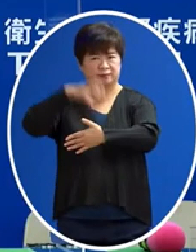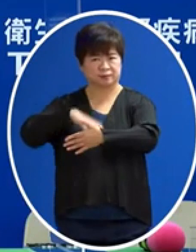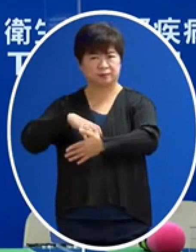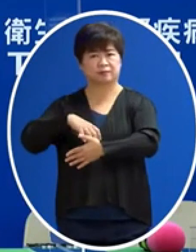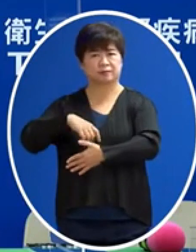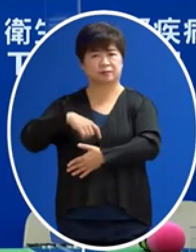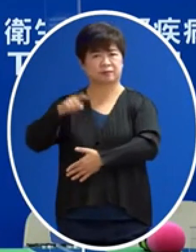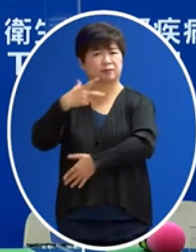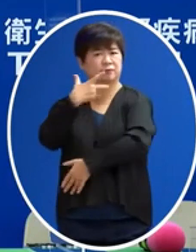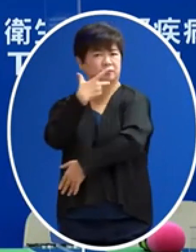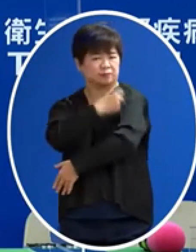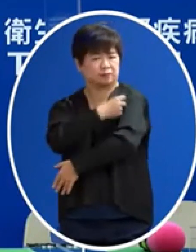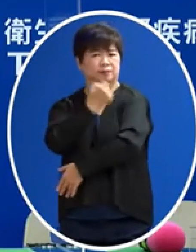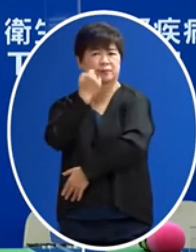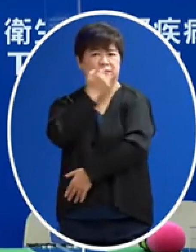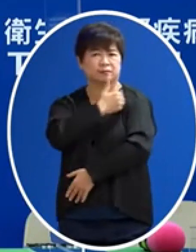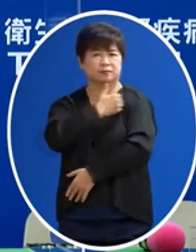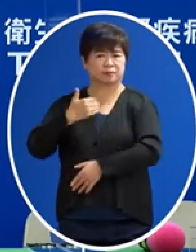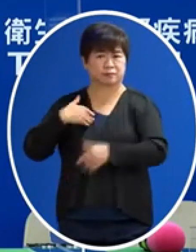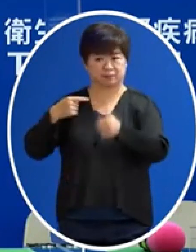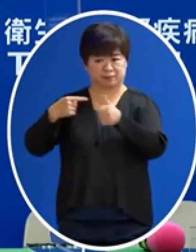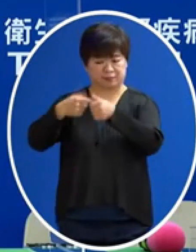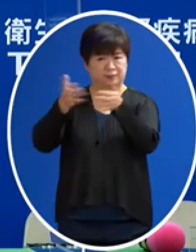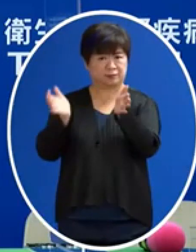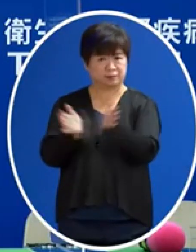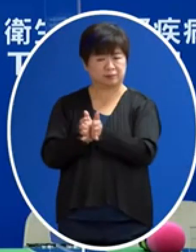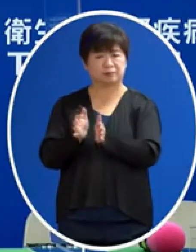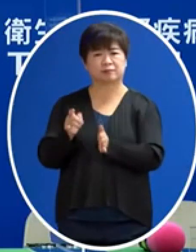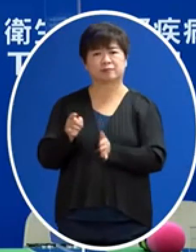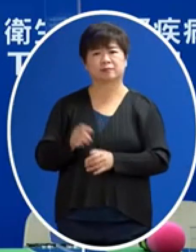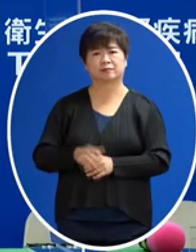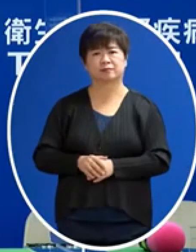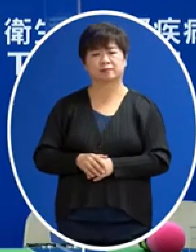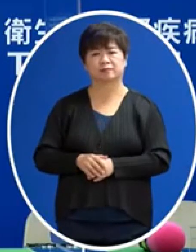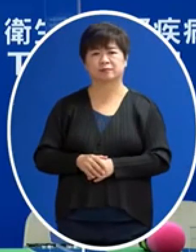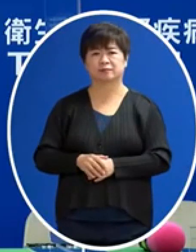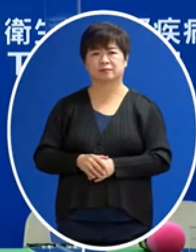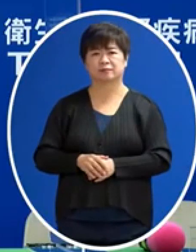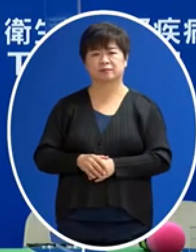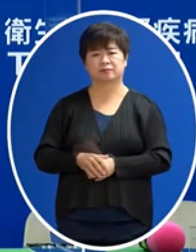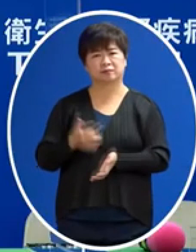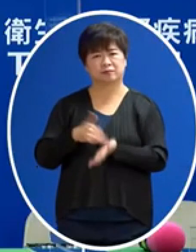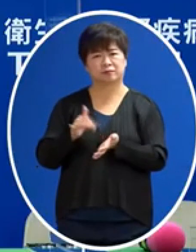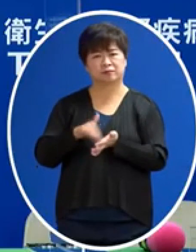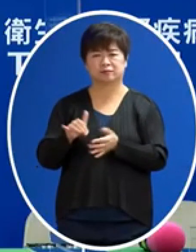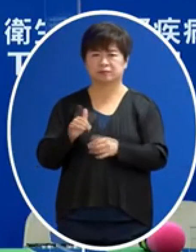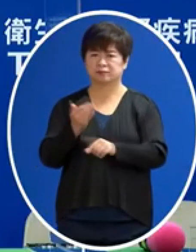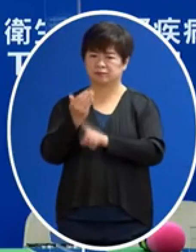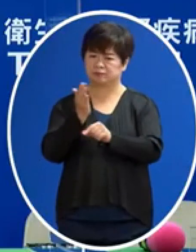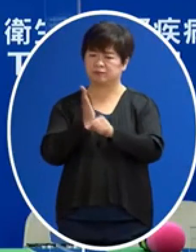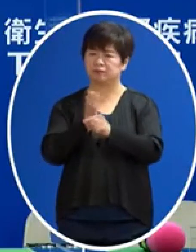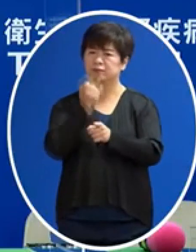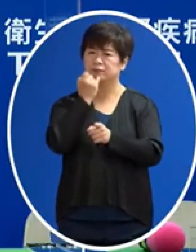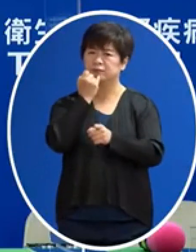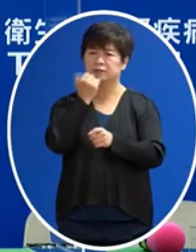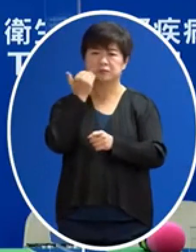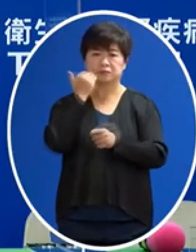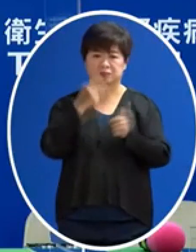打，好，那第一批的话大概要到14天，所以月中没问题。那第二批如